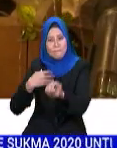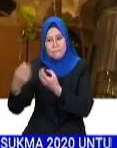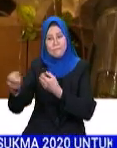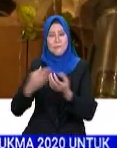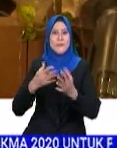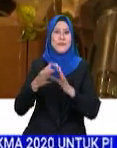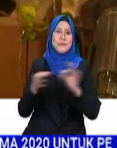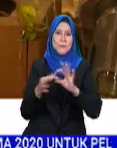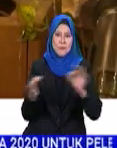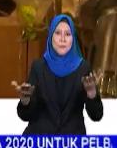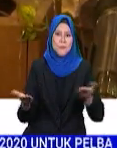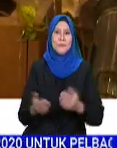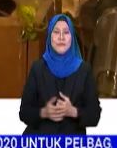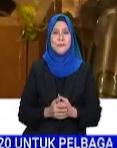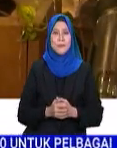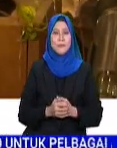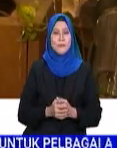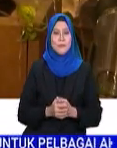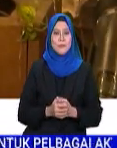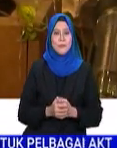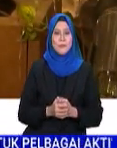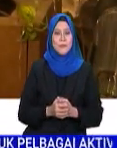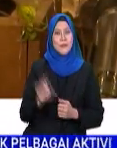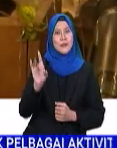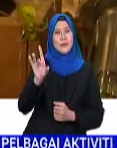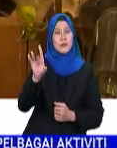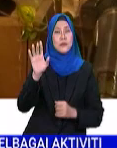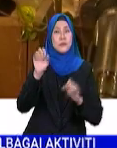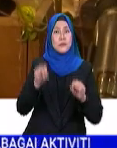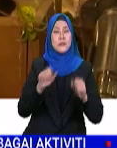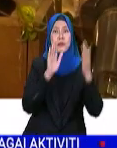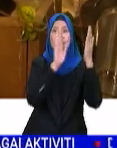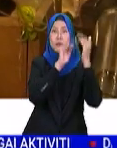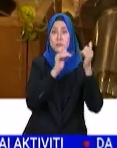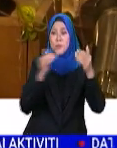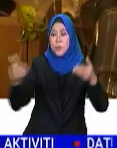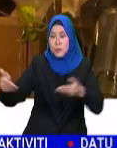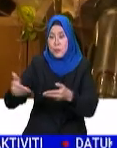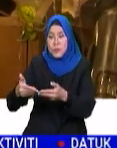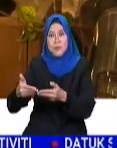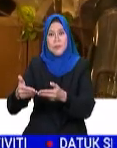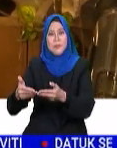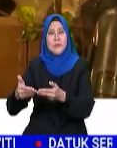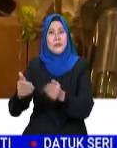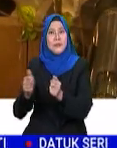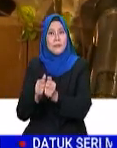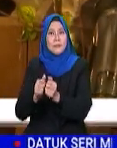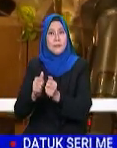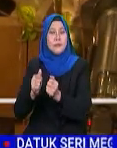sebagainya. Jadi insyaAllah kita harapkan hubungan ini bukan saja dengan media Perak.